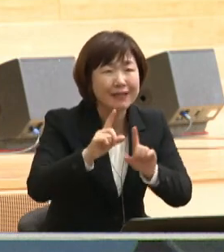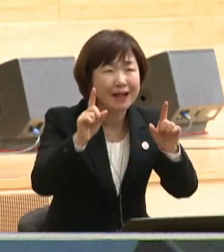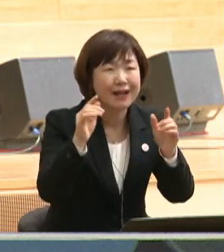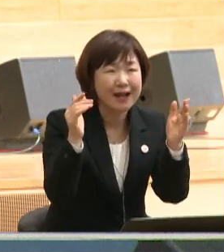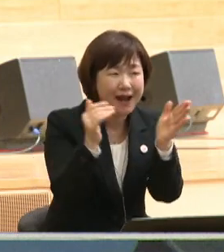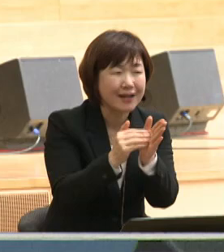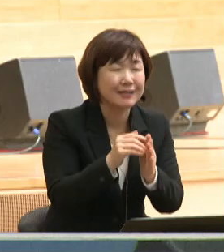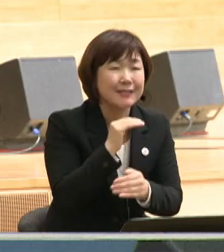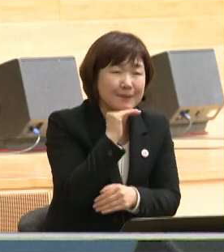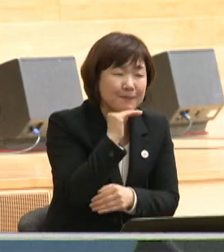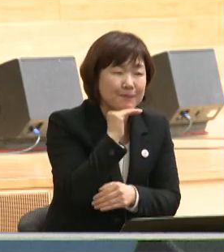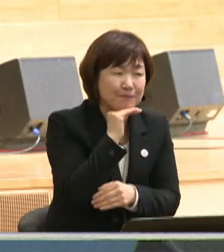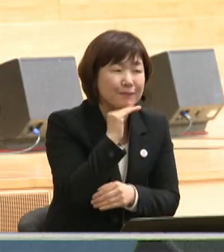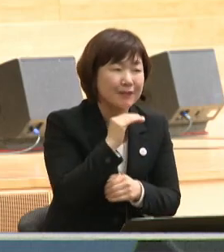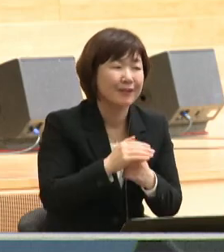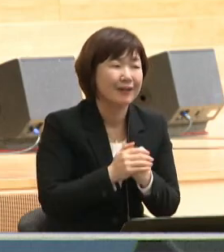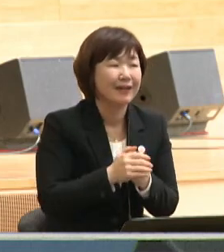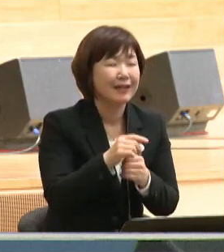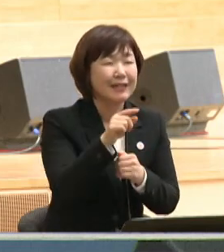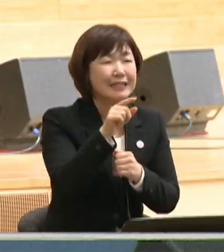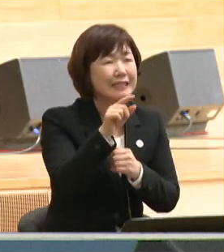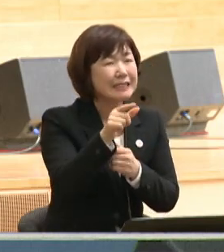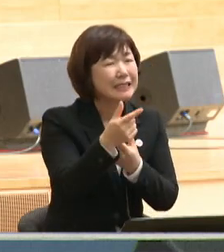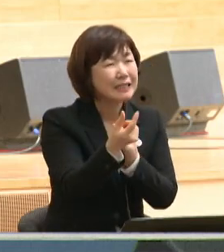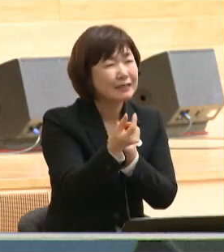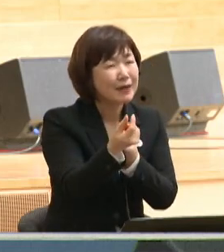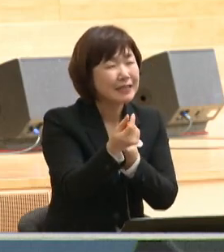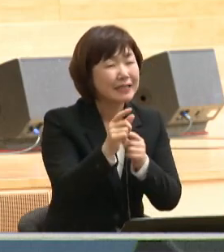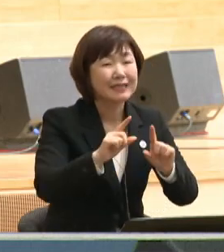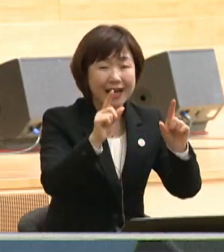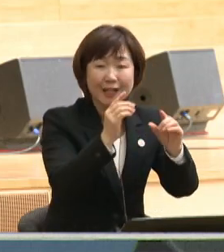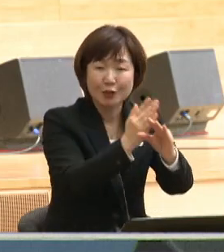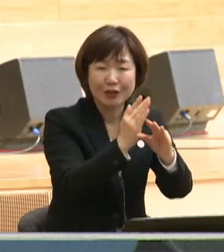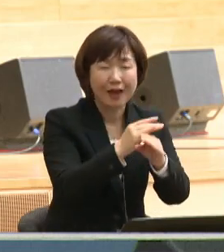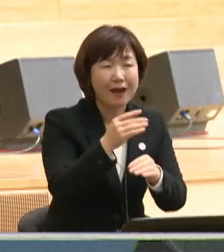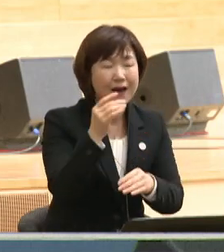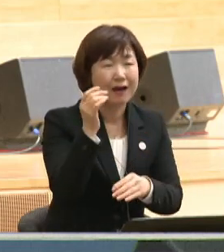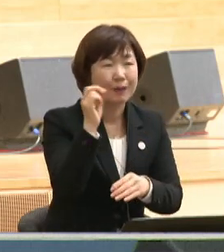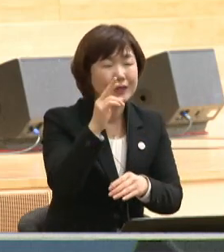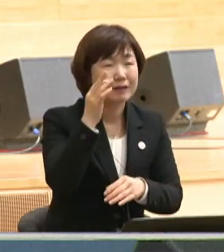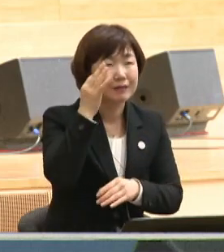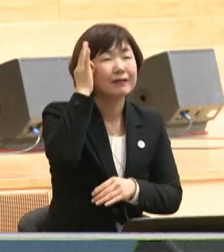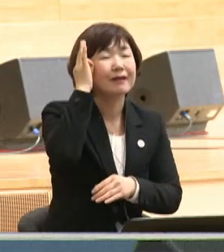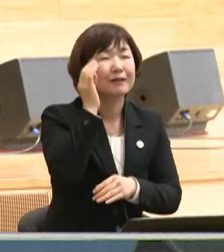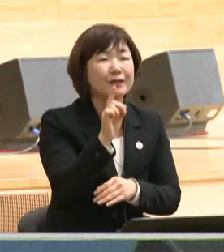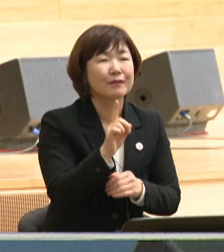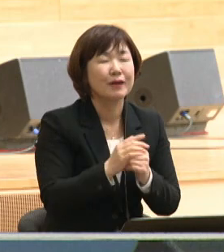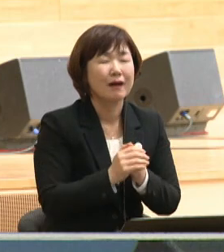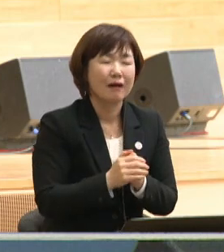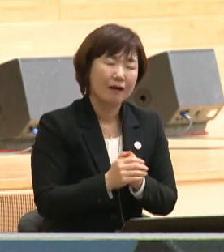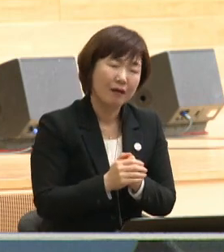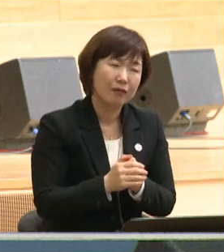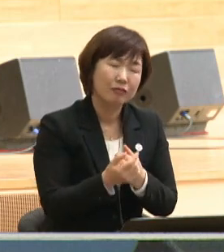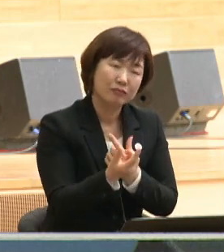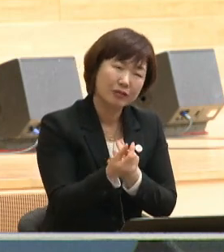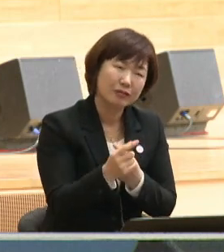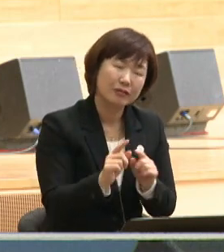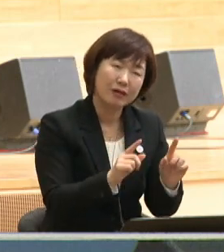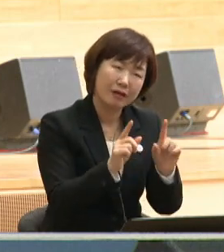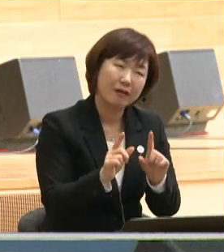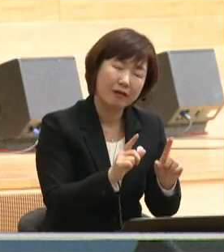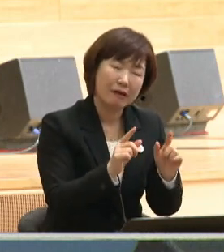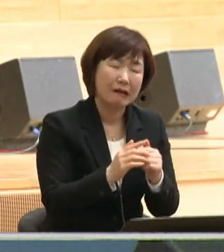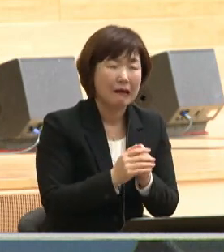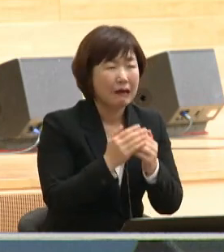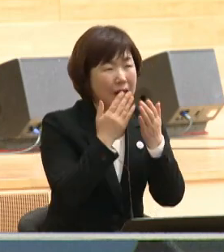거죠 그런데 그렇게 지내던 중에 문득 그런 생각이 들더라구요 이렇게 계속 살아야